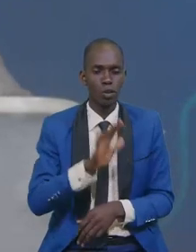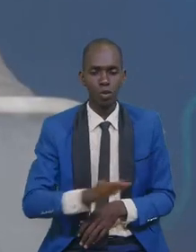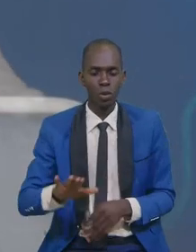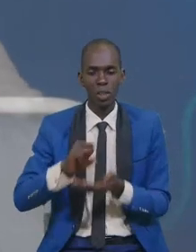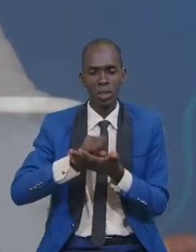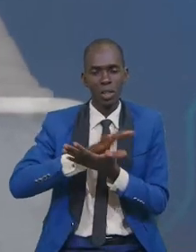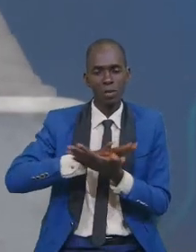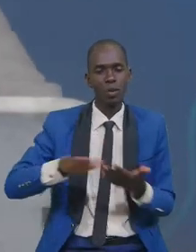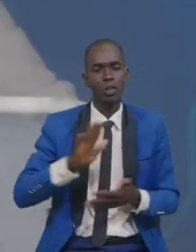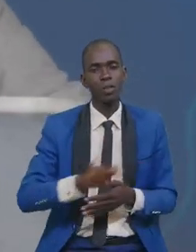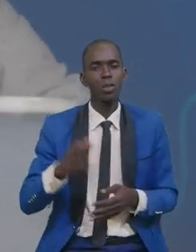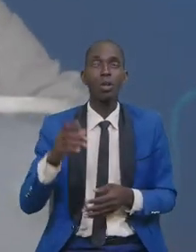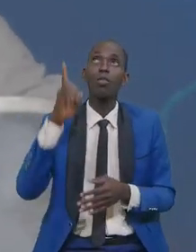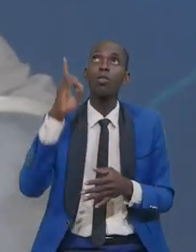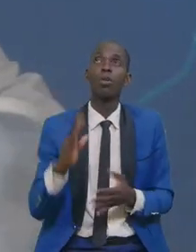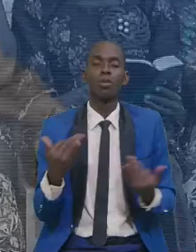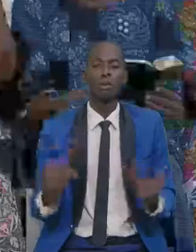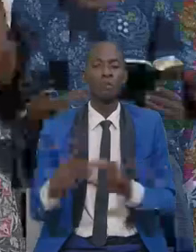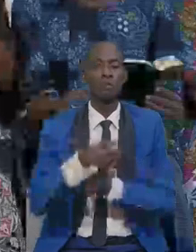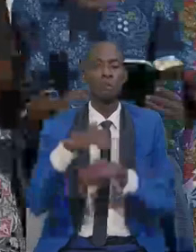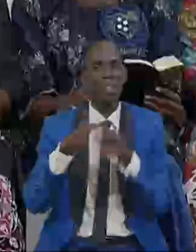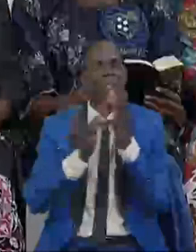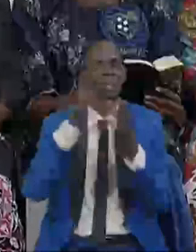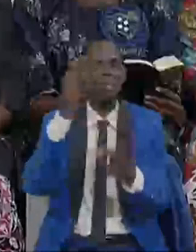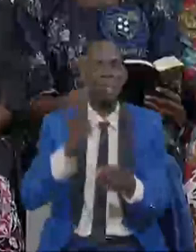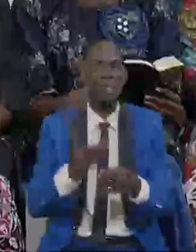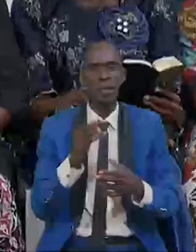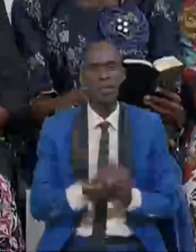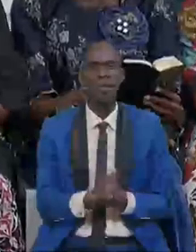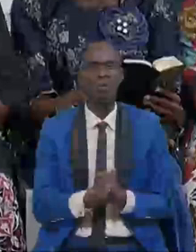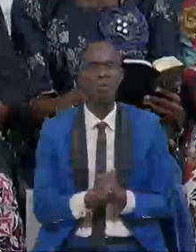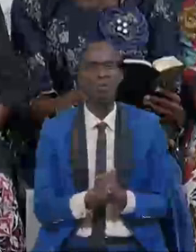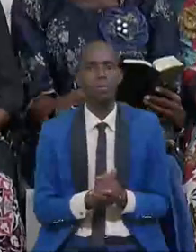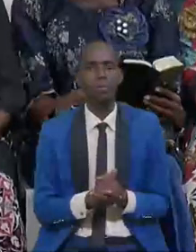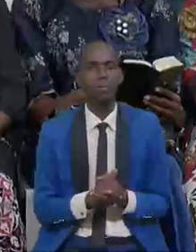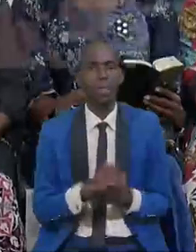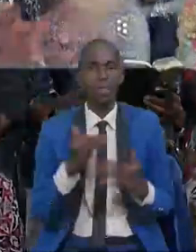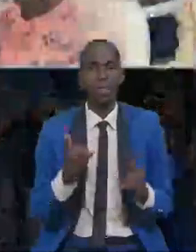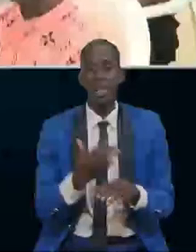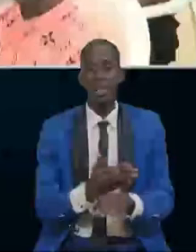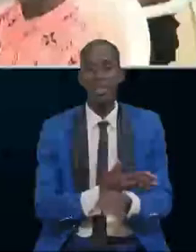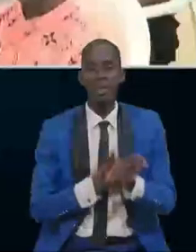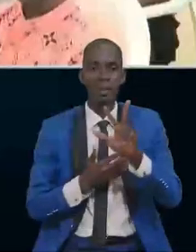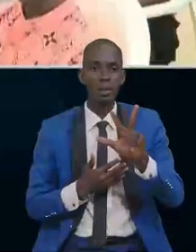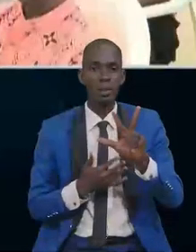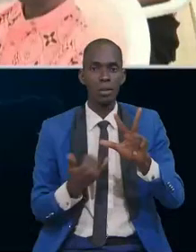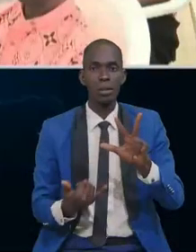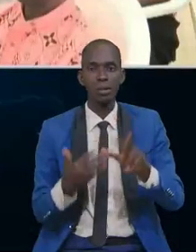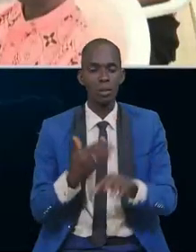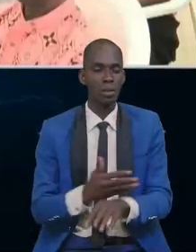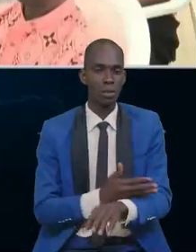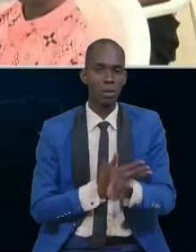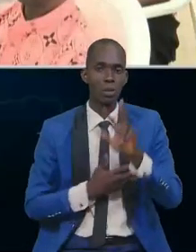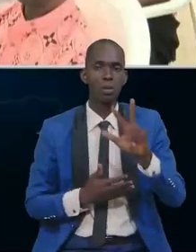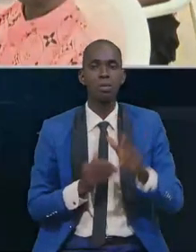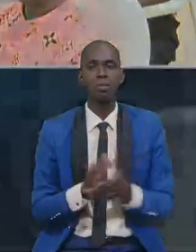enfants bien-aimés, sanctifiés de Dieu aujourd'hui, au nom de Jésus. Troisième élément maintenant,